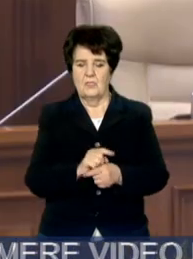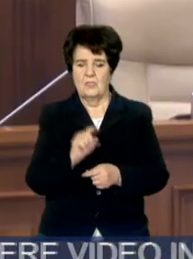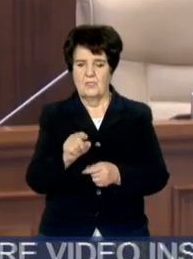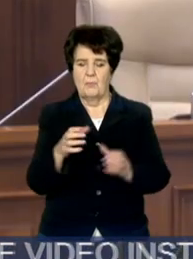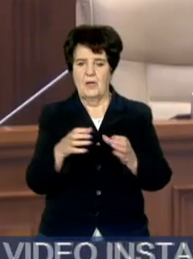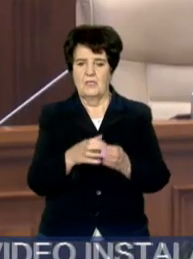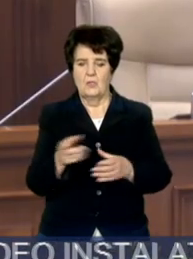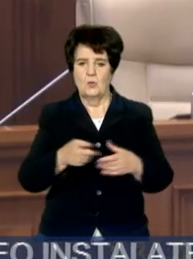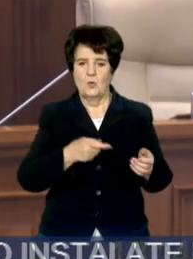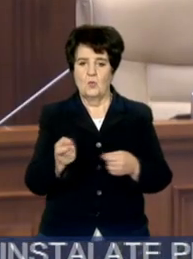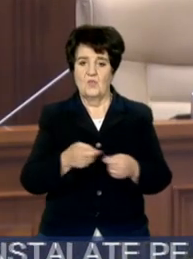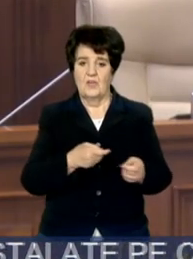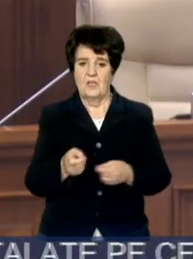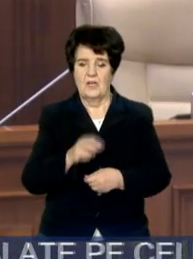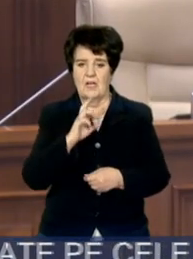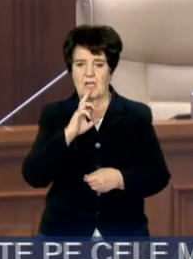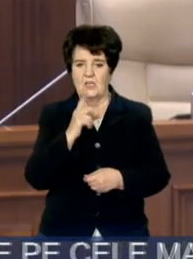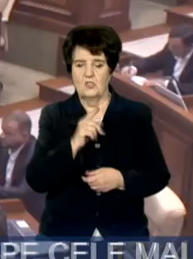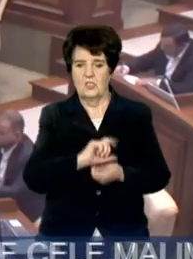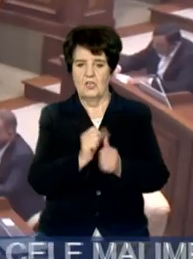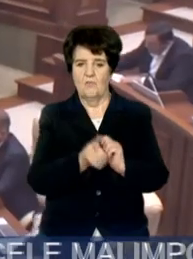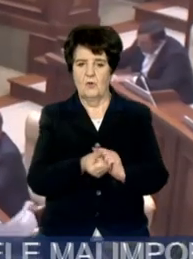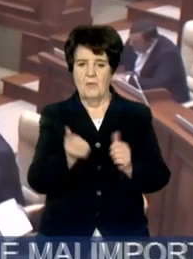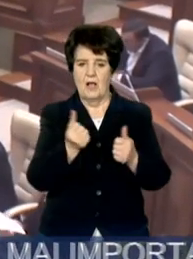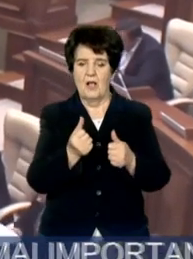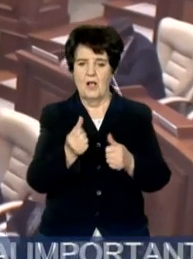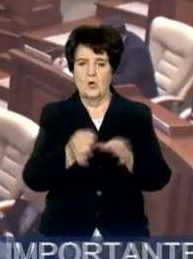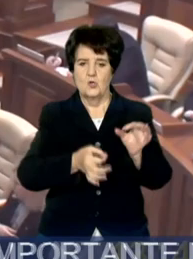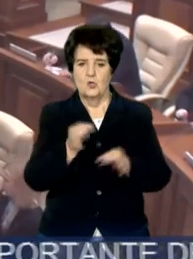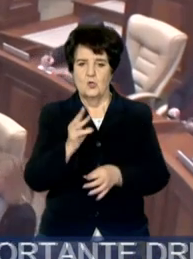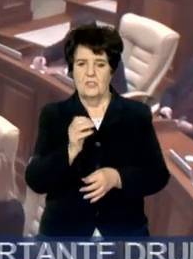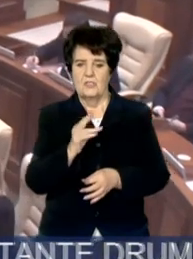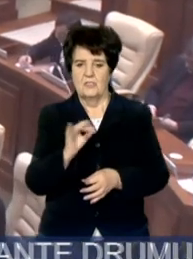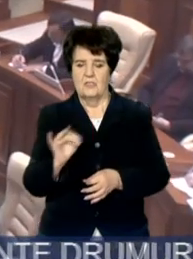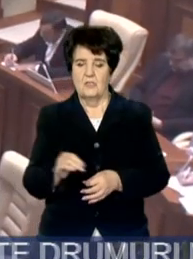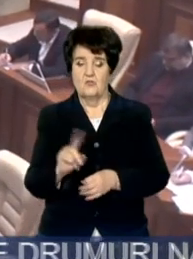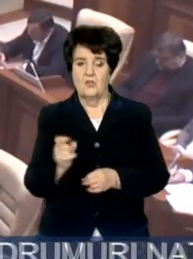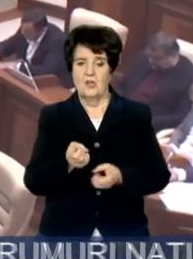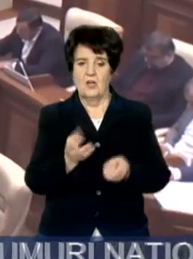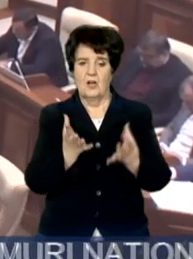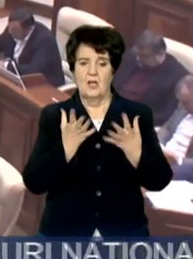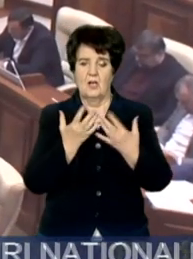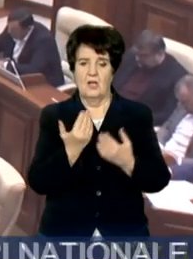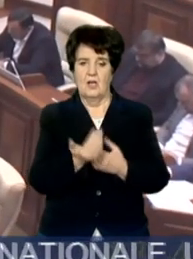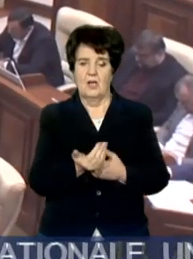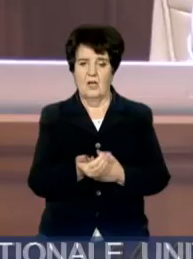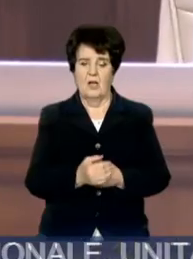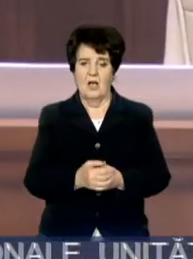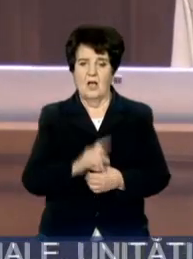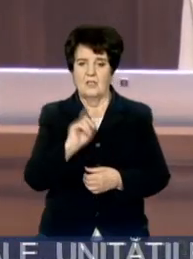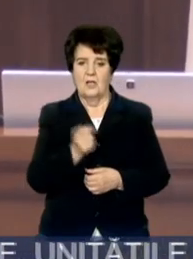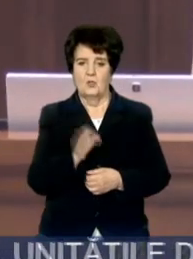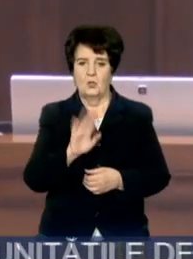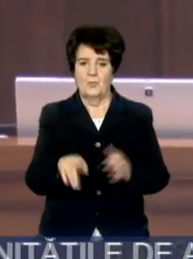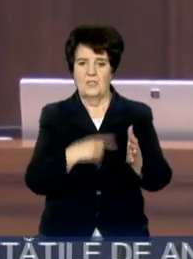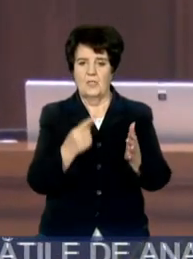Partidul de guvernarea a înțeles greșit reformarea Justiției va trece a evitat să spună clar Ce poziție are față de război asta după ce